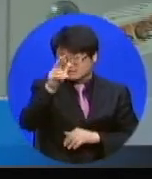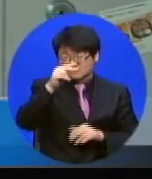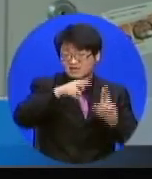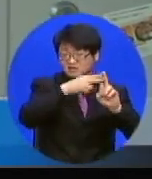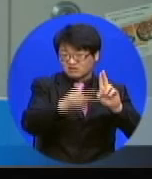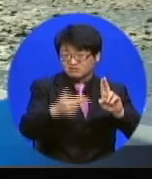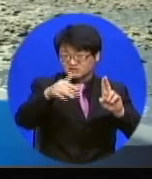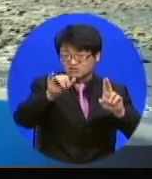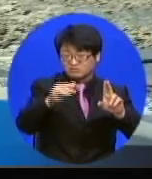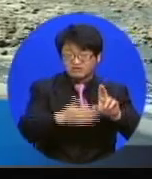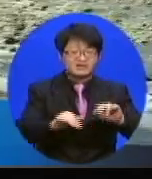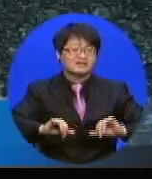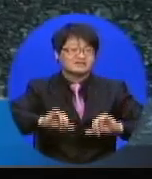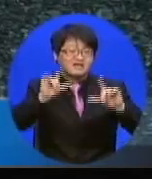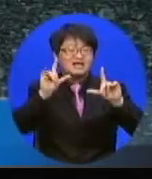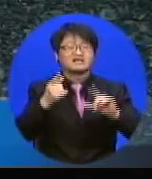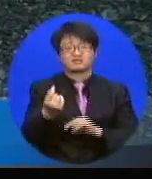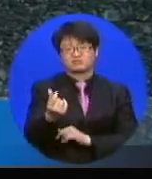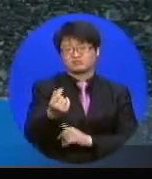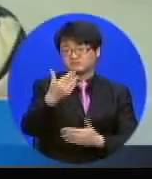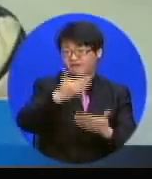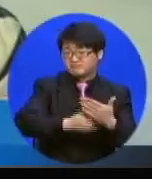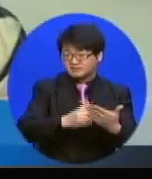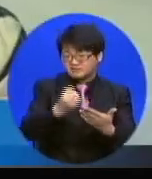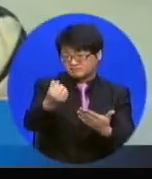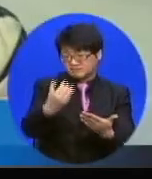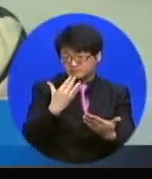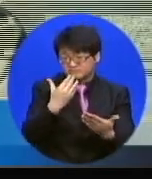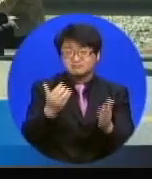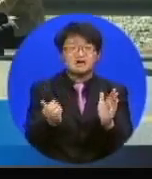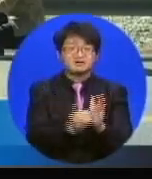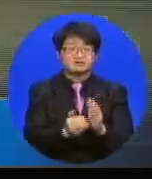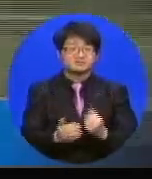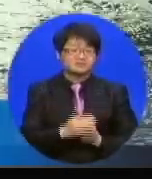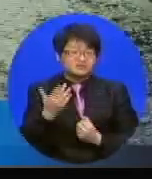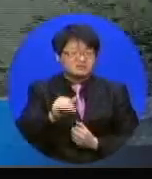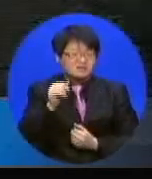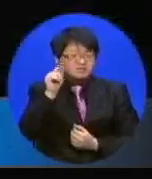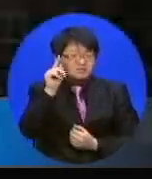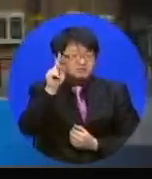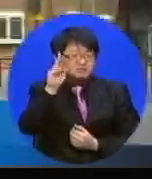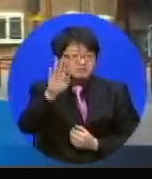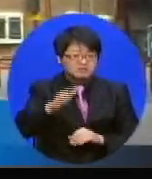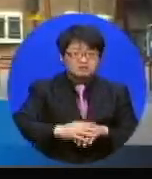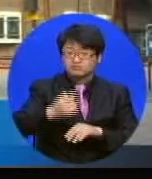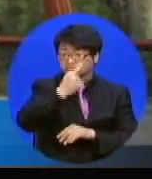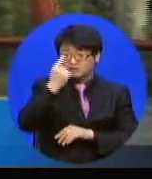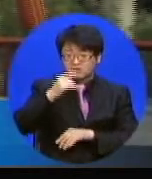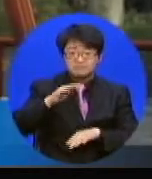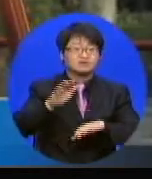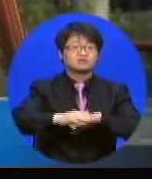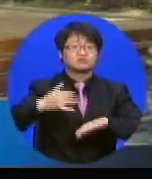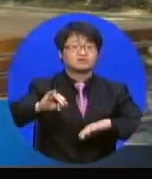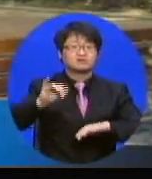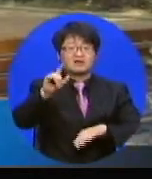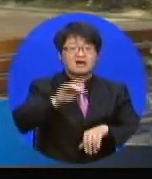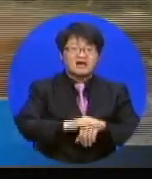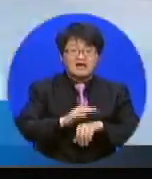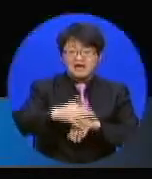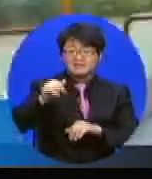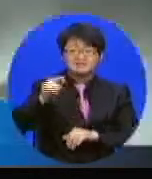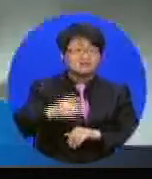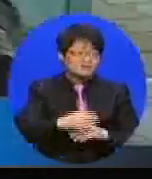청호에게 공소시효가 얼마 남지 않았음을 통보받습니다. 그런데 며칠 뒤 눈앞에서 손녀를 잃어버린 한철이